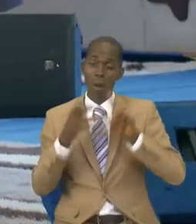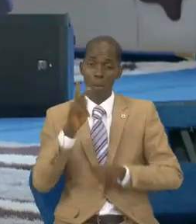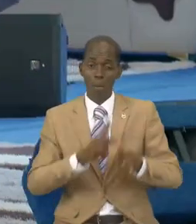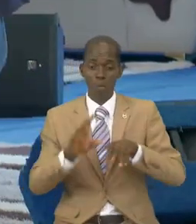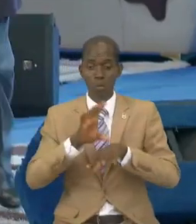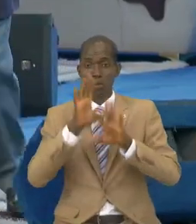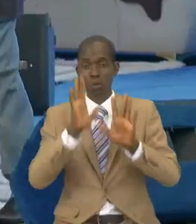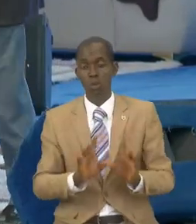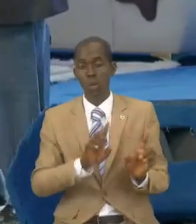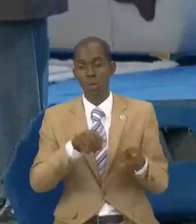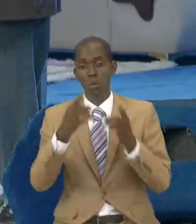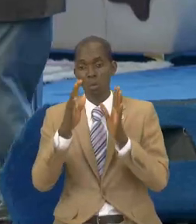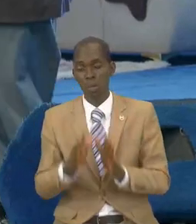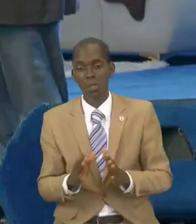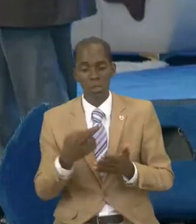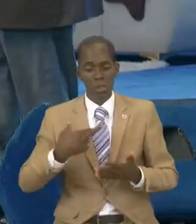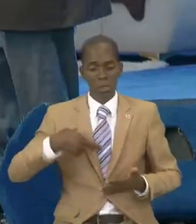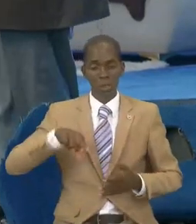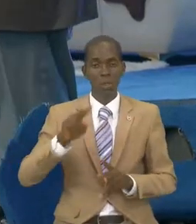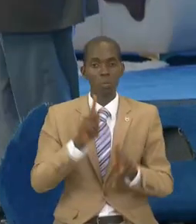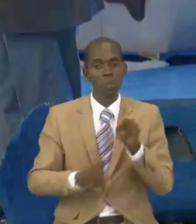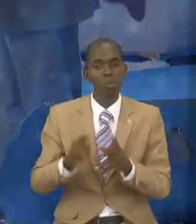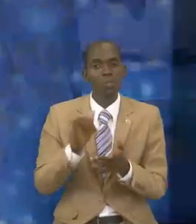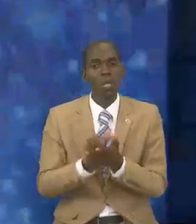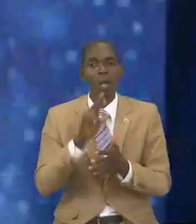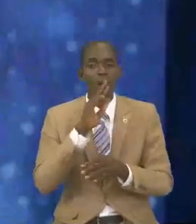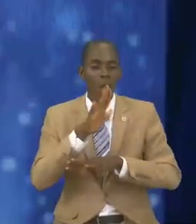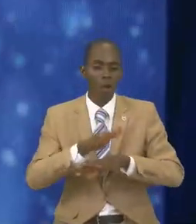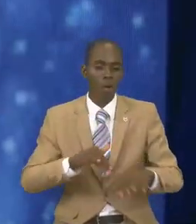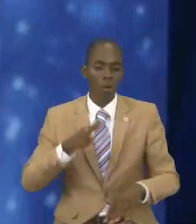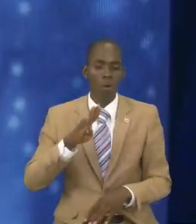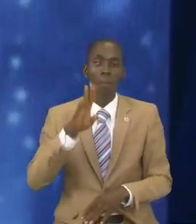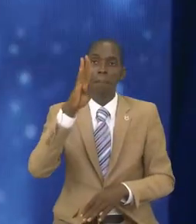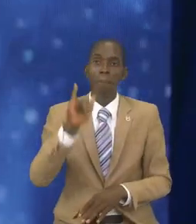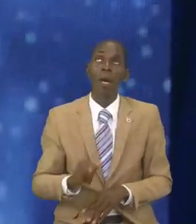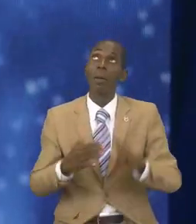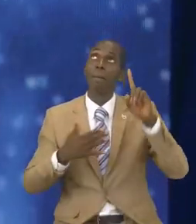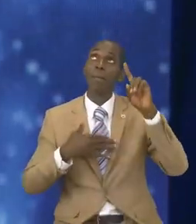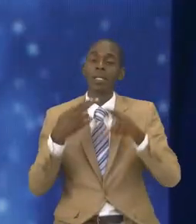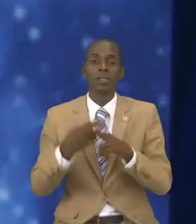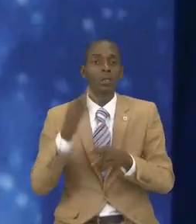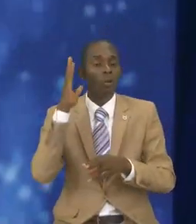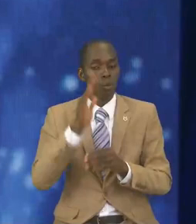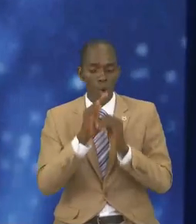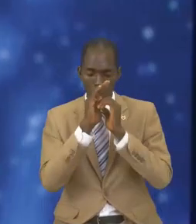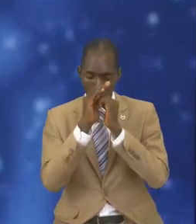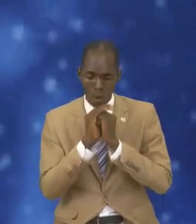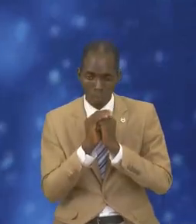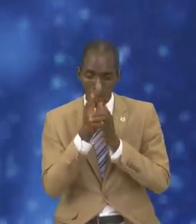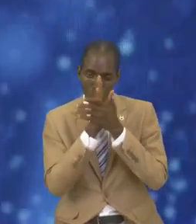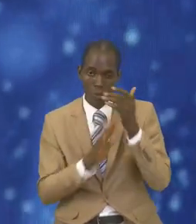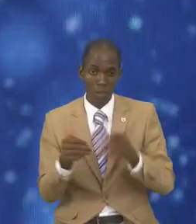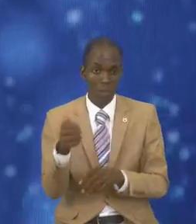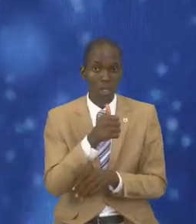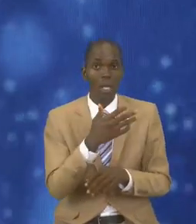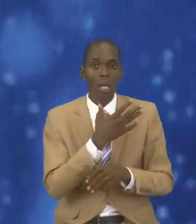vont à l'église, si mon peuple, les religieux, ceux qui est invoqué mon nom, s'humilient, prient et cherchent